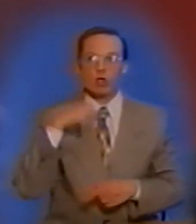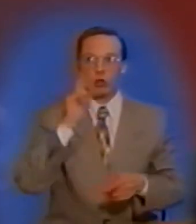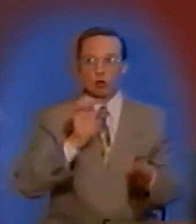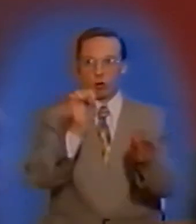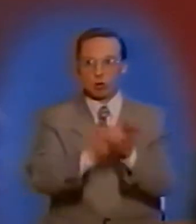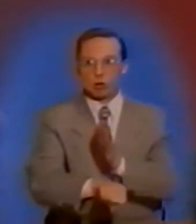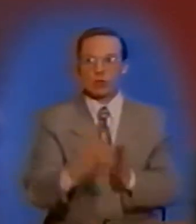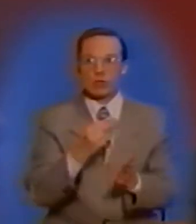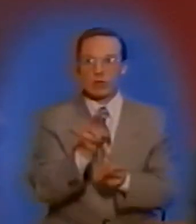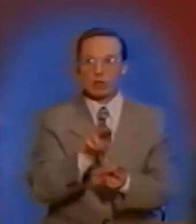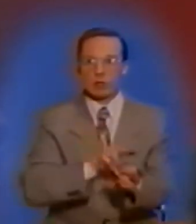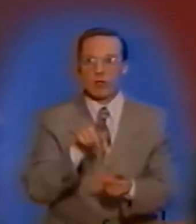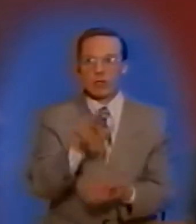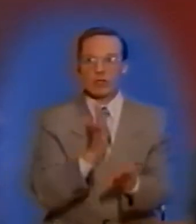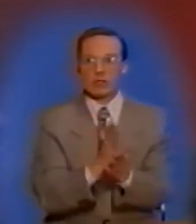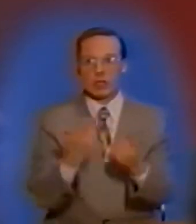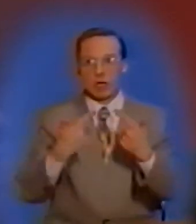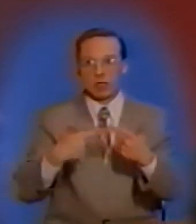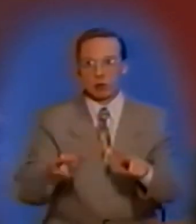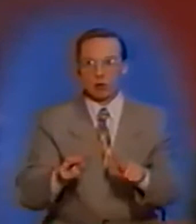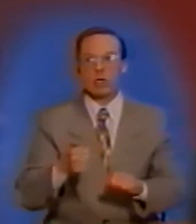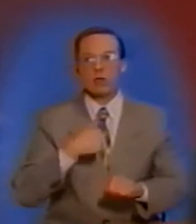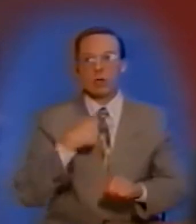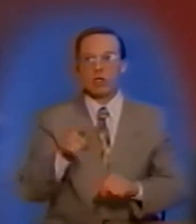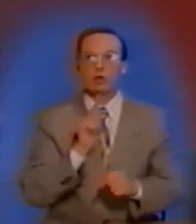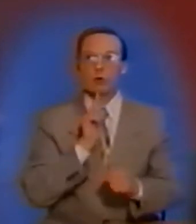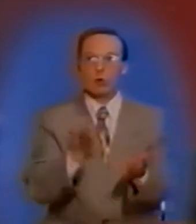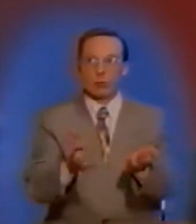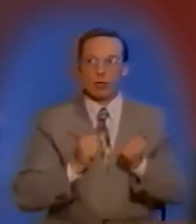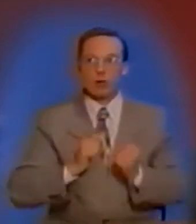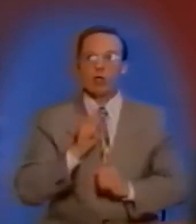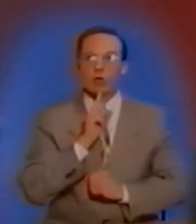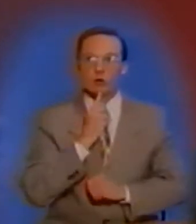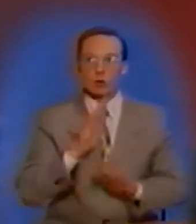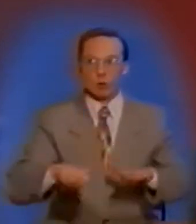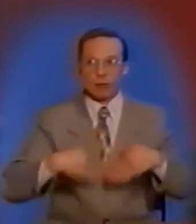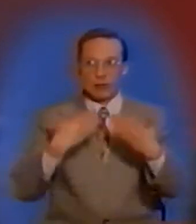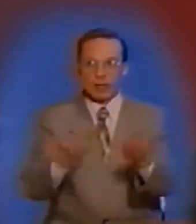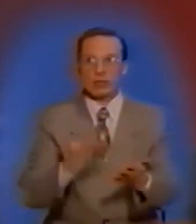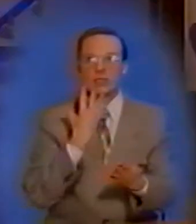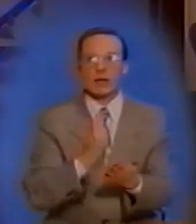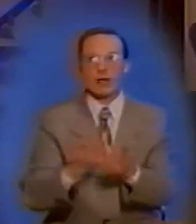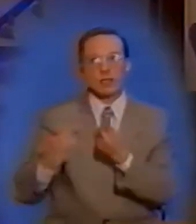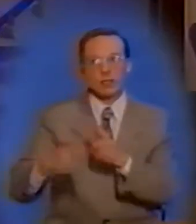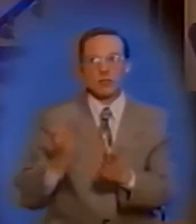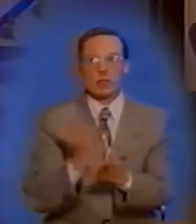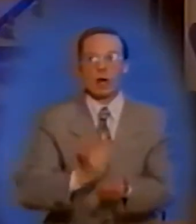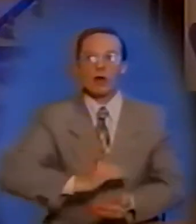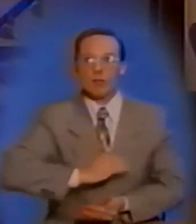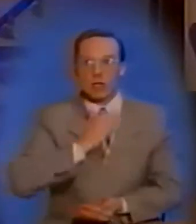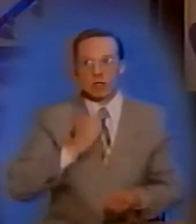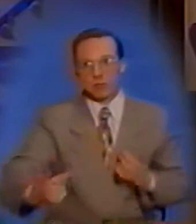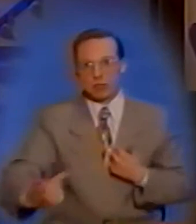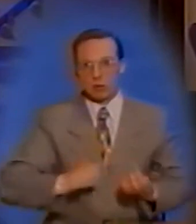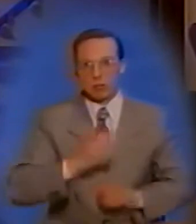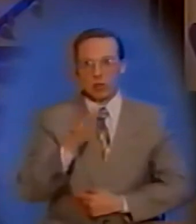savo seksualumą, nes jisai yra kitoks. Man jį sunku priimti ir sunku pateikti save kitiems. Tai yra pakankamai skausmingas